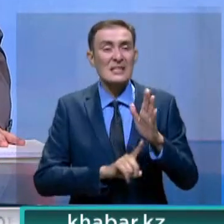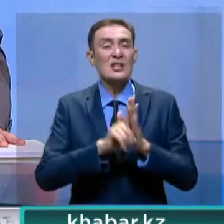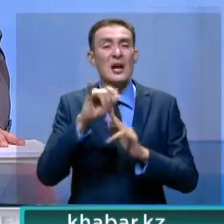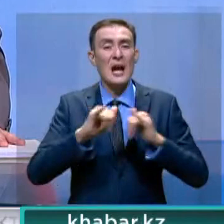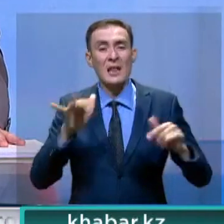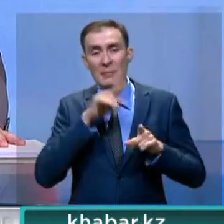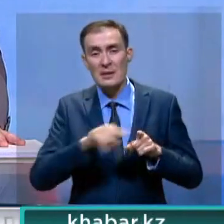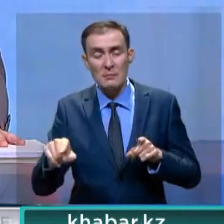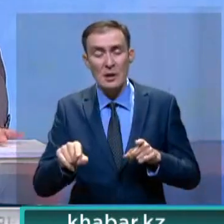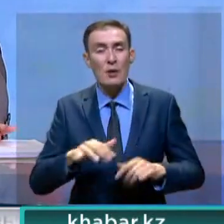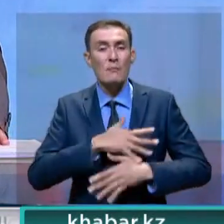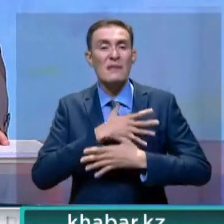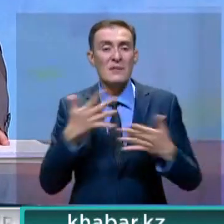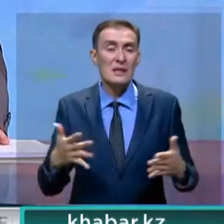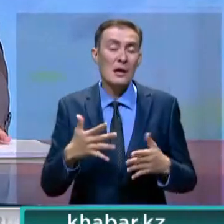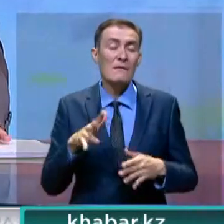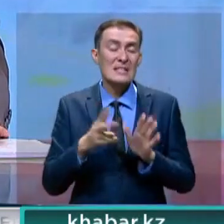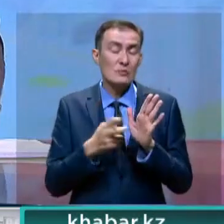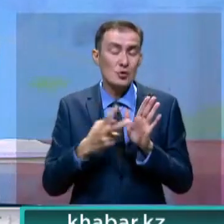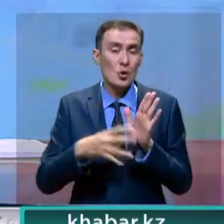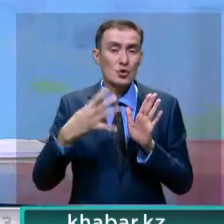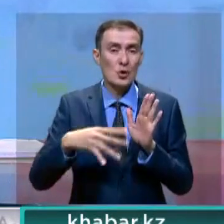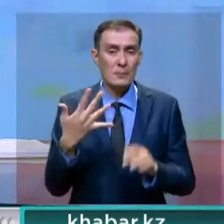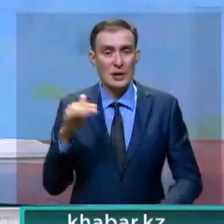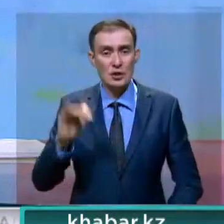начала пандемии превысило 845 тысяч.